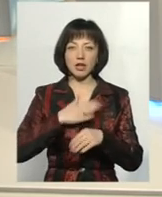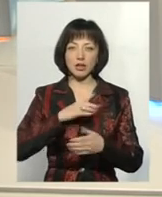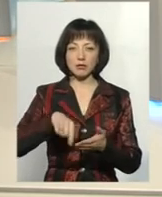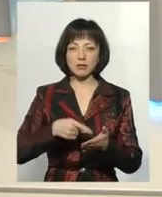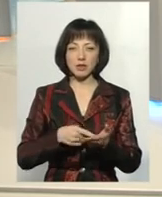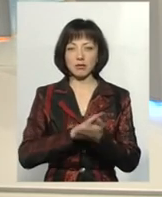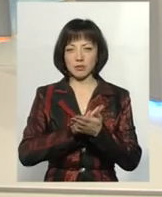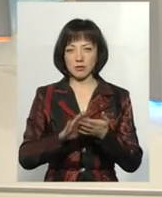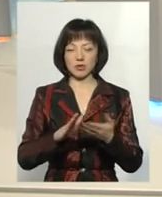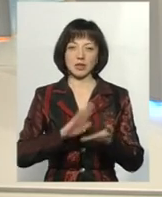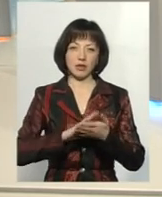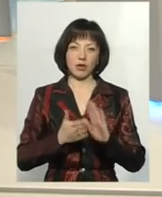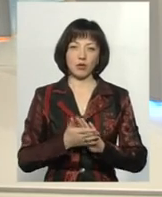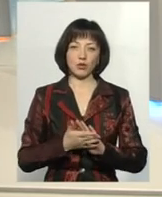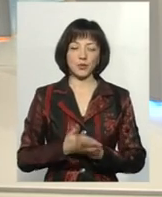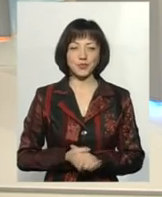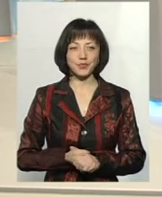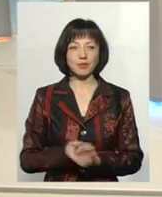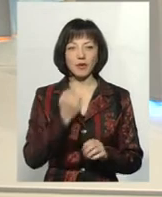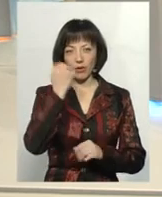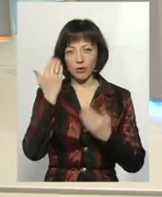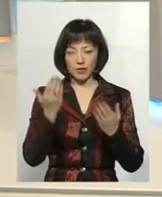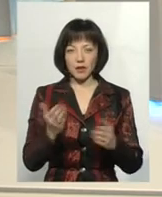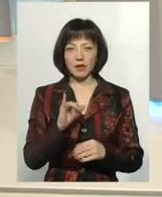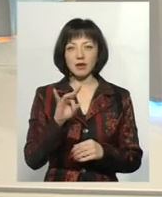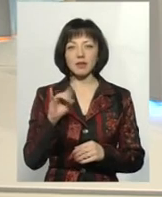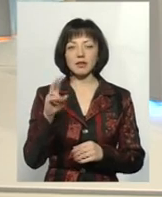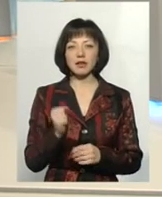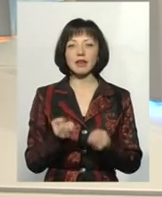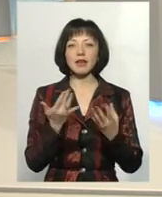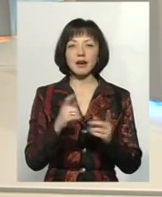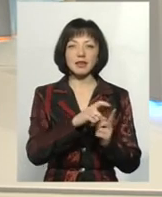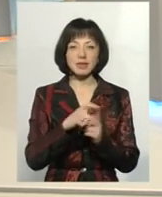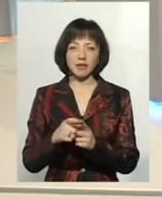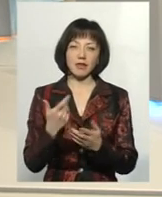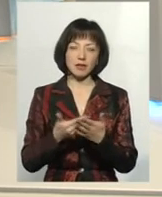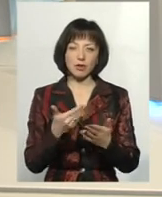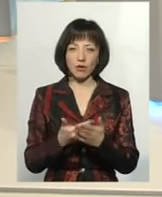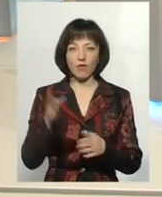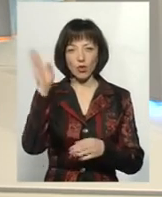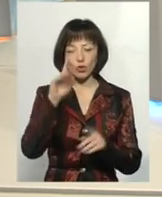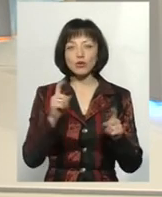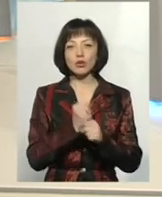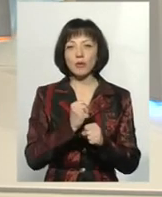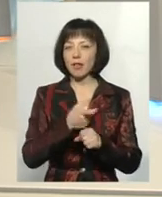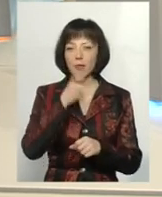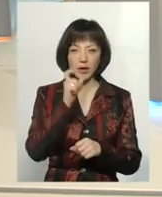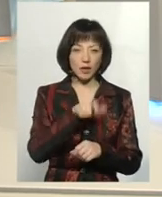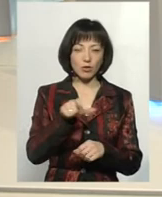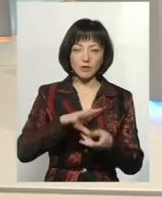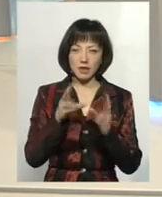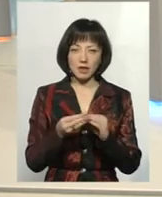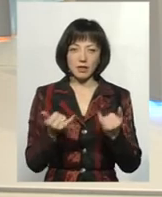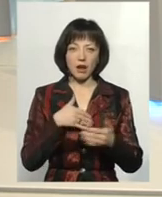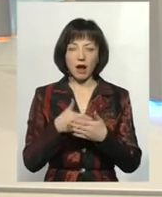до належного санітарного стану. Дякую вам, пані Ірино. Буквально кілька слів на становець з криничною водою. Що робити? Не пити її людям взагалі